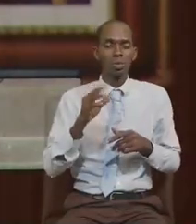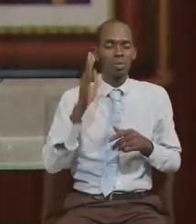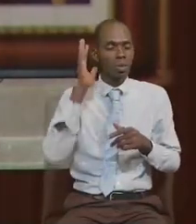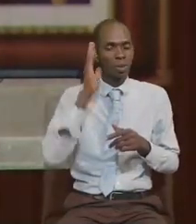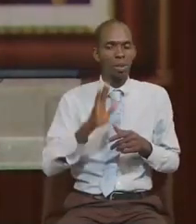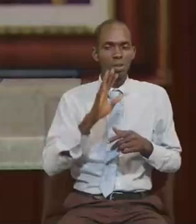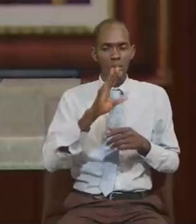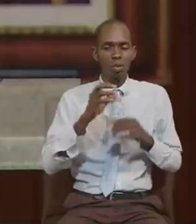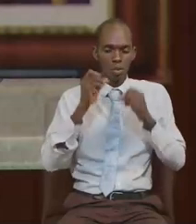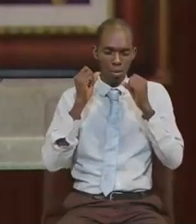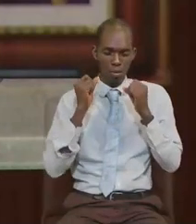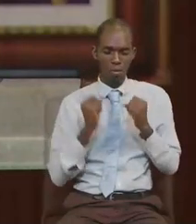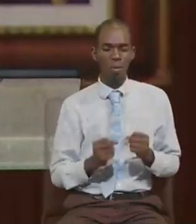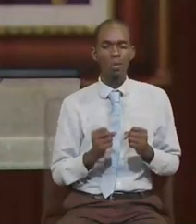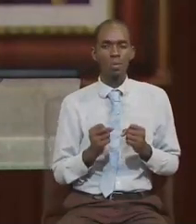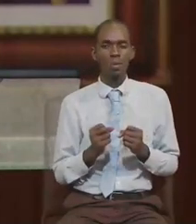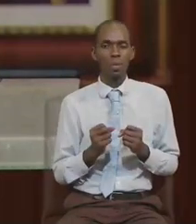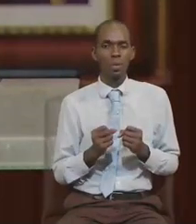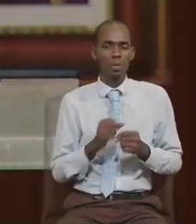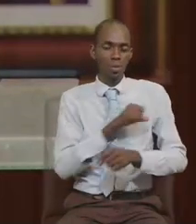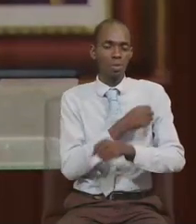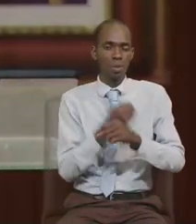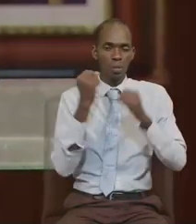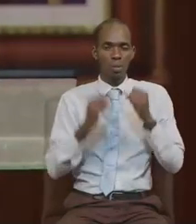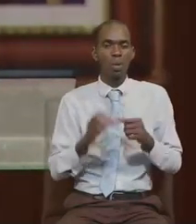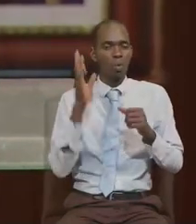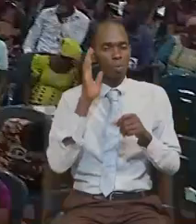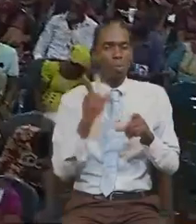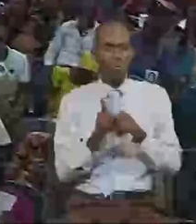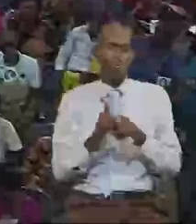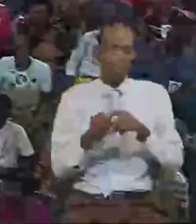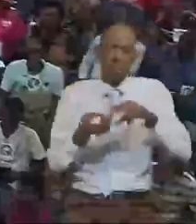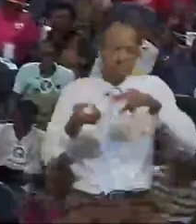la puissance de fortification va s'augmenter dans ta vie au nom de Jésus.